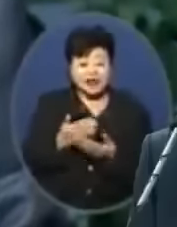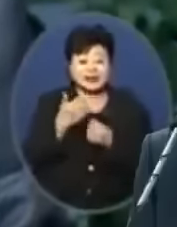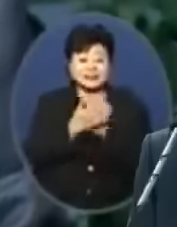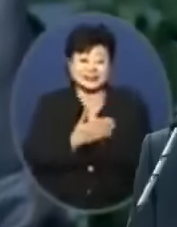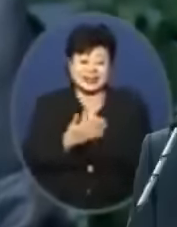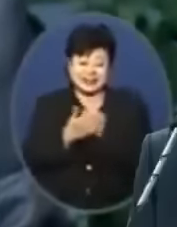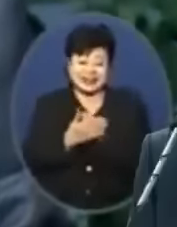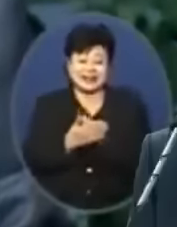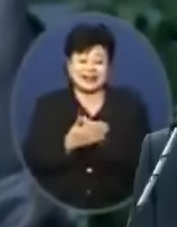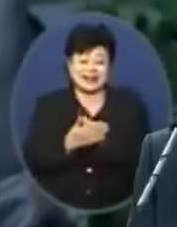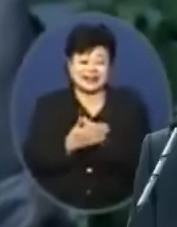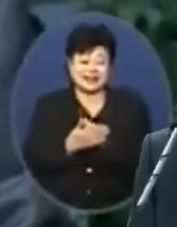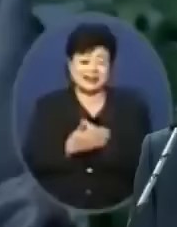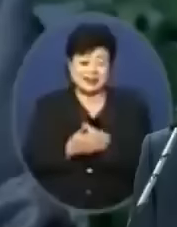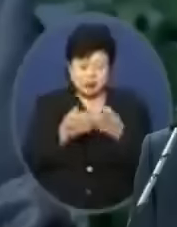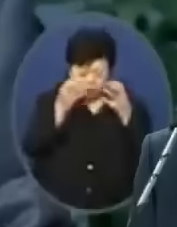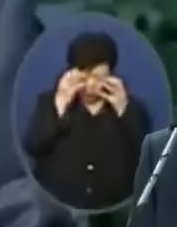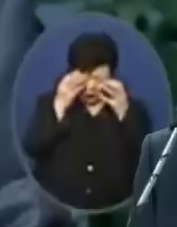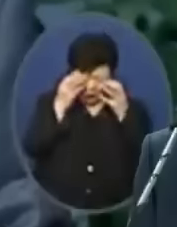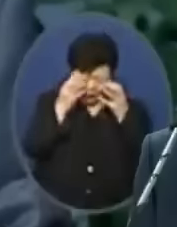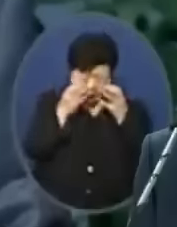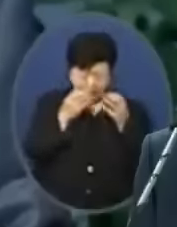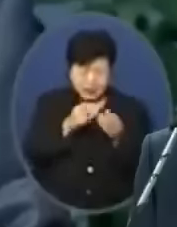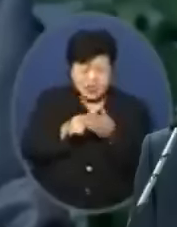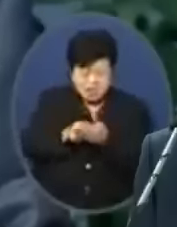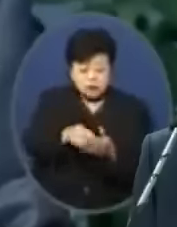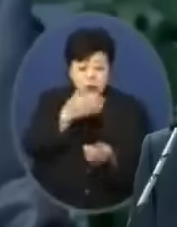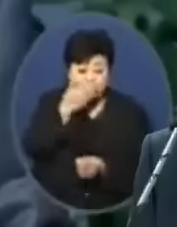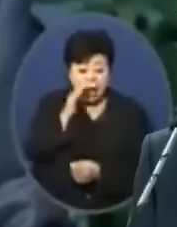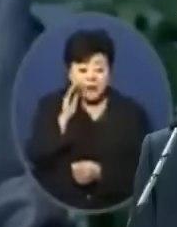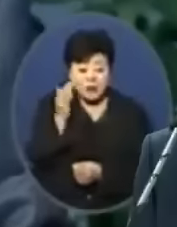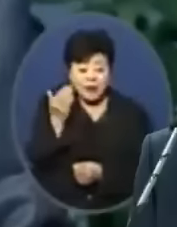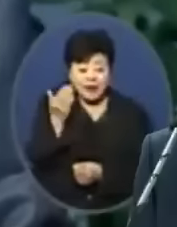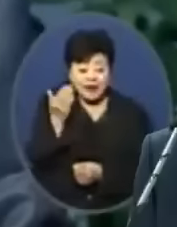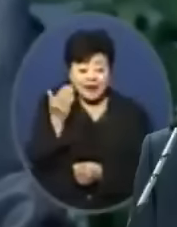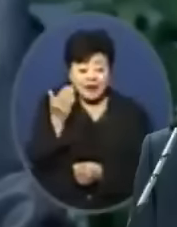은혜가 어떤 스트레스 고난도 극복하게 만들어주는 것입니다.